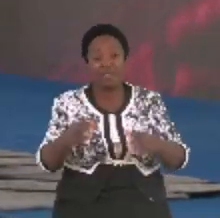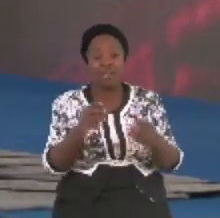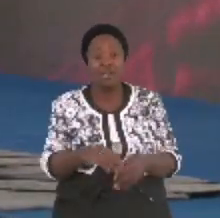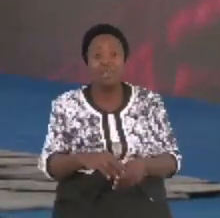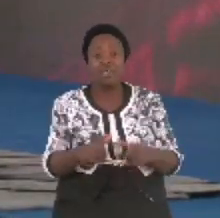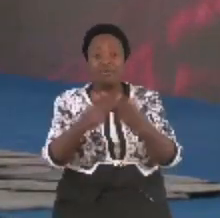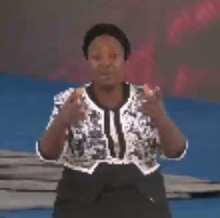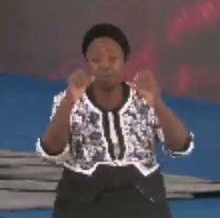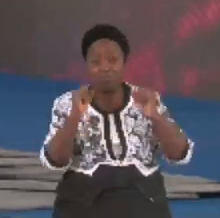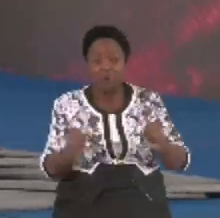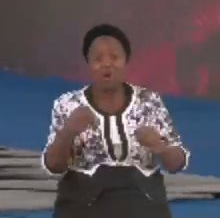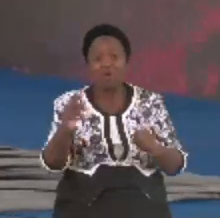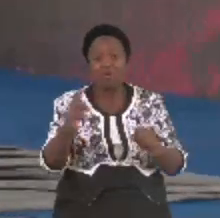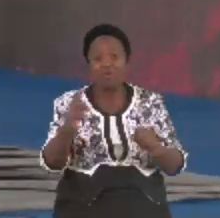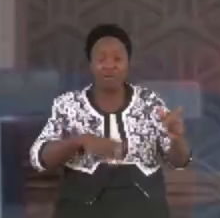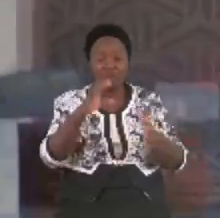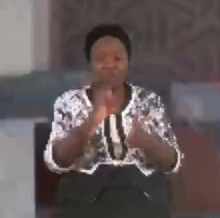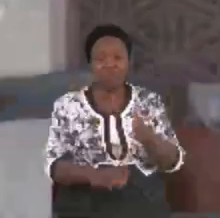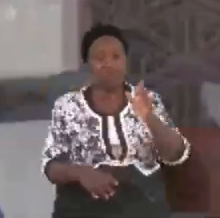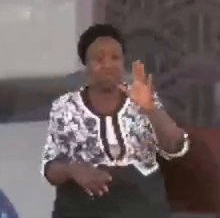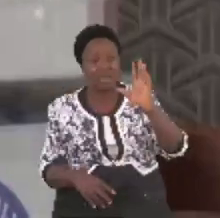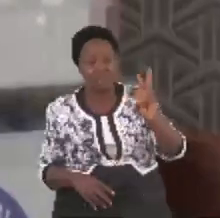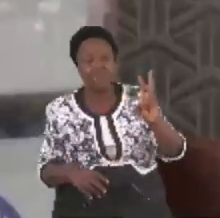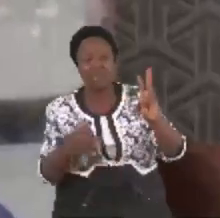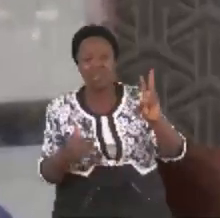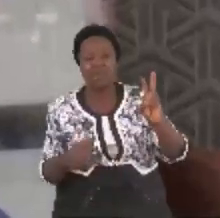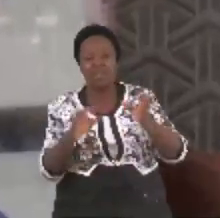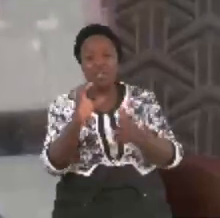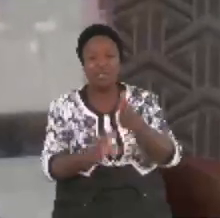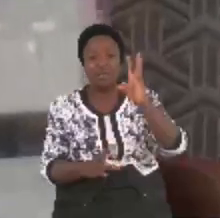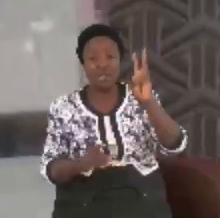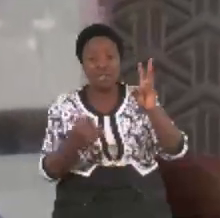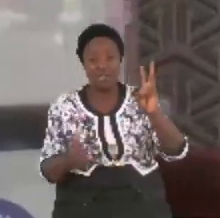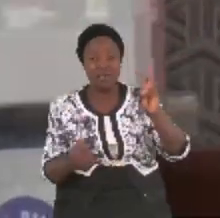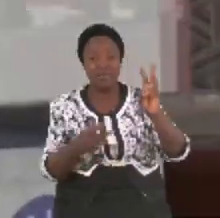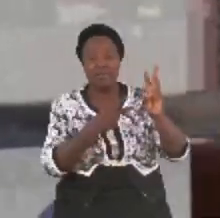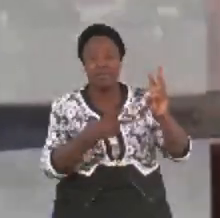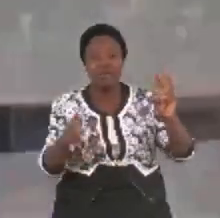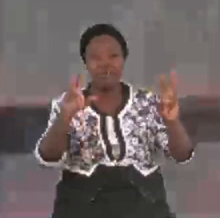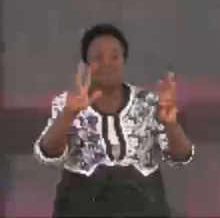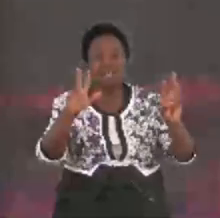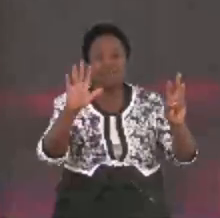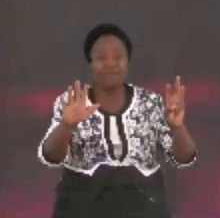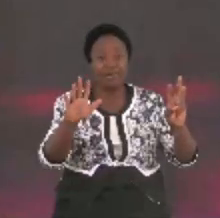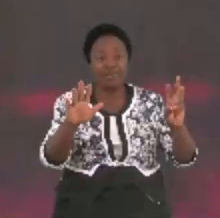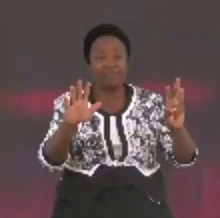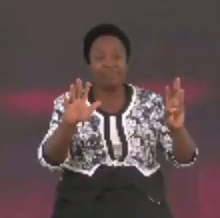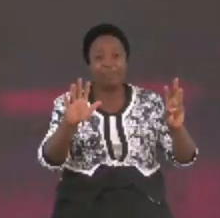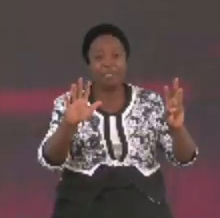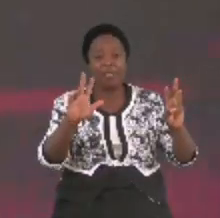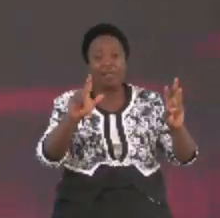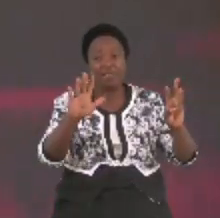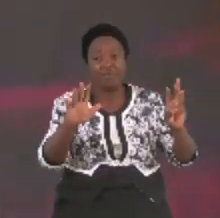puissance surnaturelle du Seigneur. Chapitre 6 maintenant. Chapitre 6, verset 35. Chapitre 6,